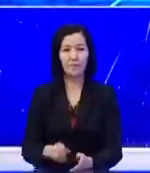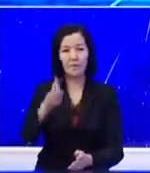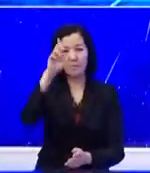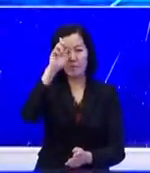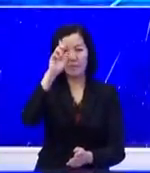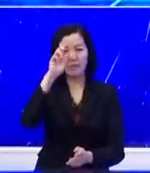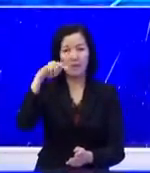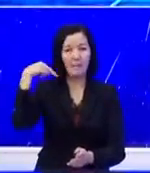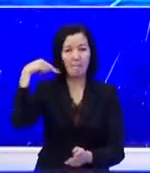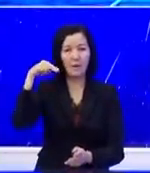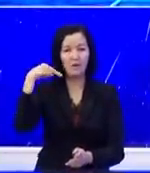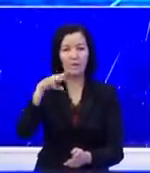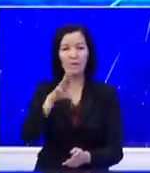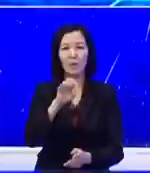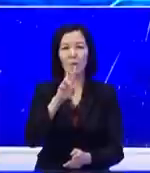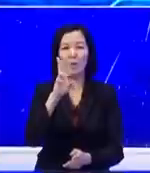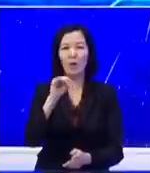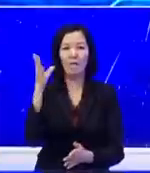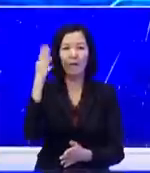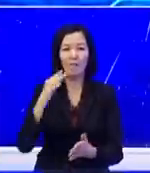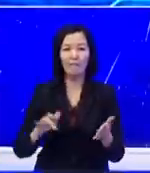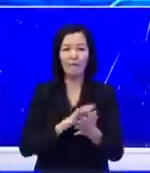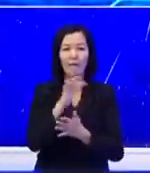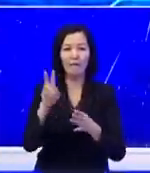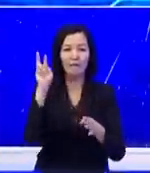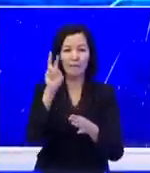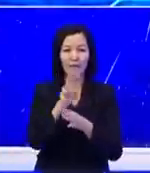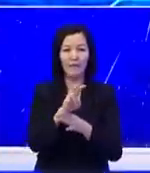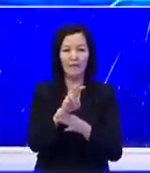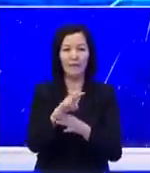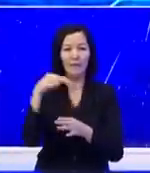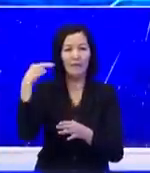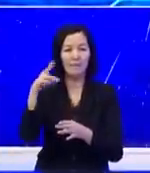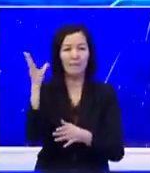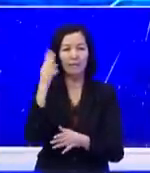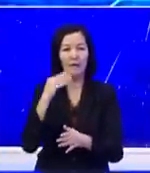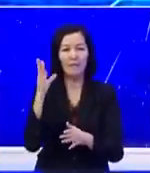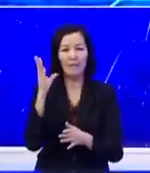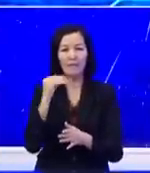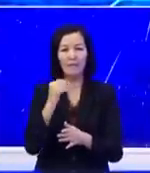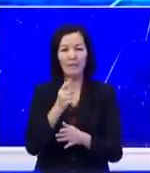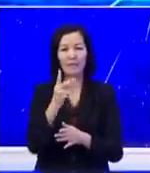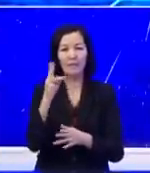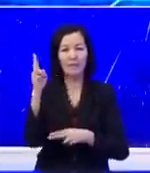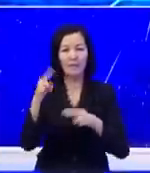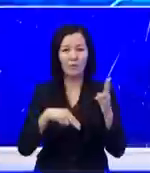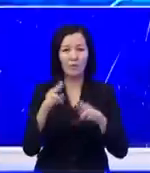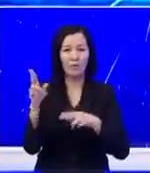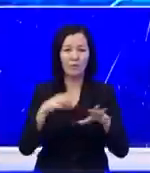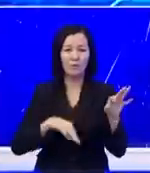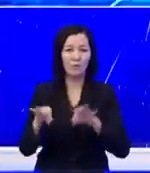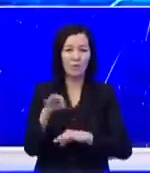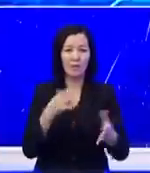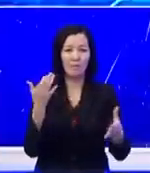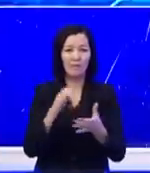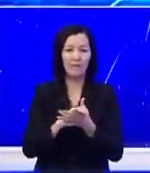Мемлекет басшысы Қасым Жомарт Тоқаев Алматы қаласына іссапармен барды. Президент Алматыда қолға алынған бірқатар инфрақұрылымдық